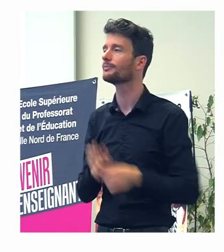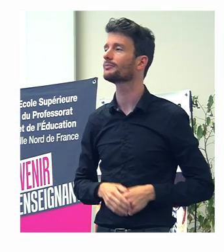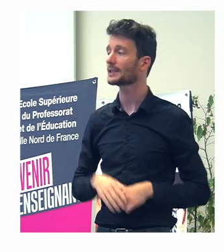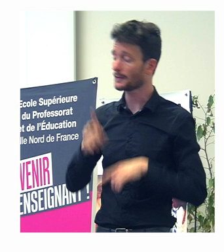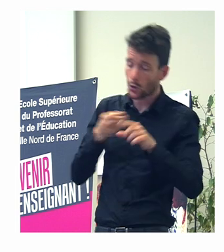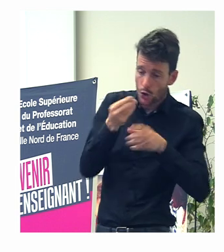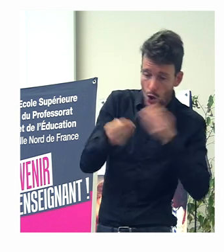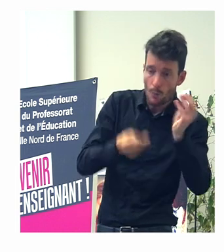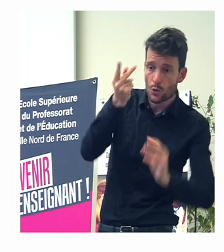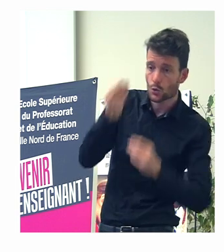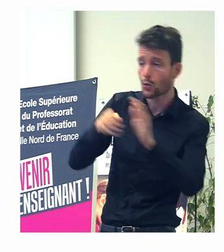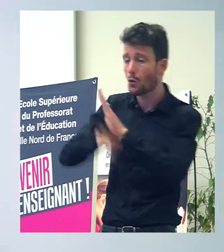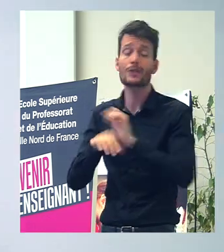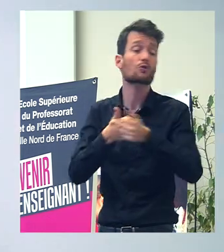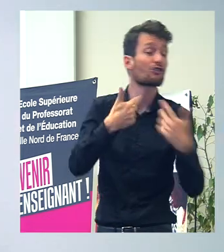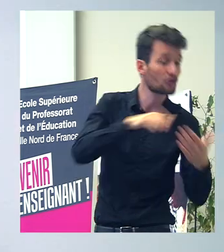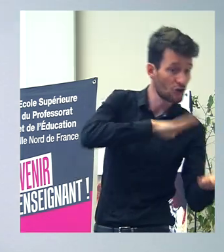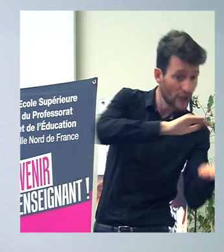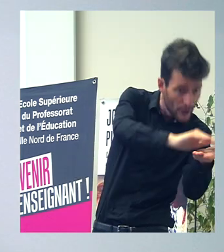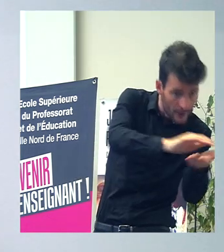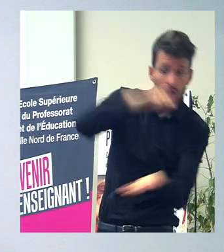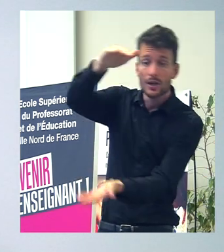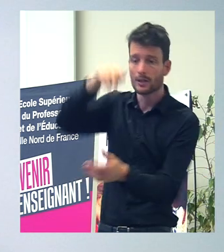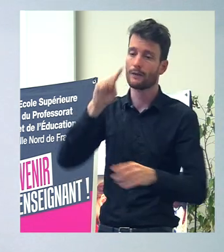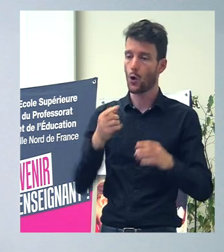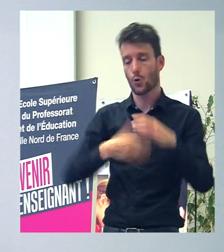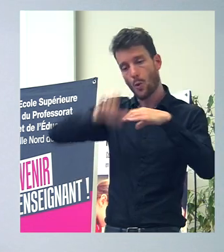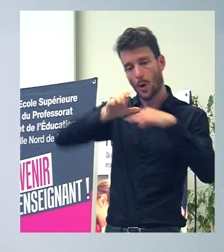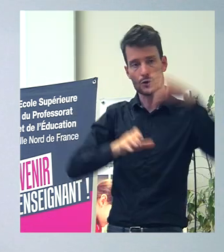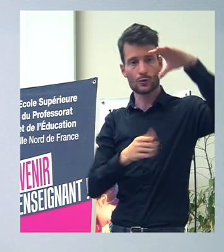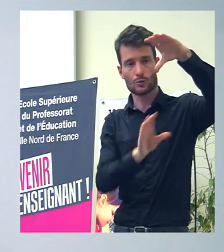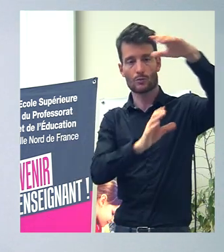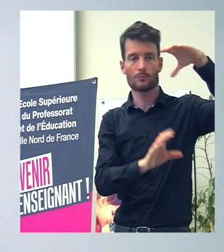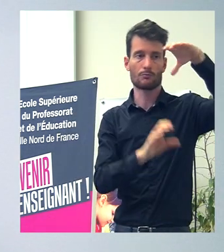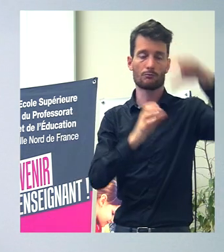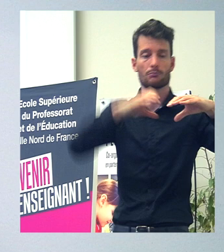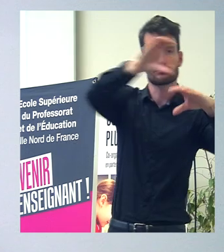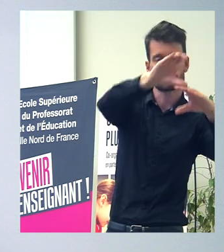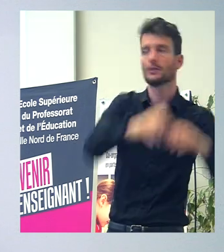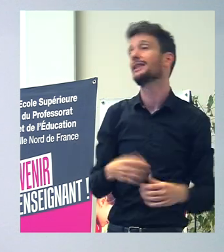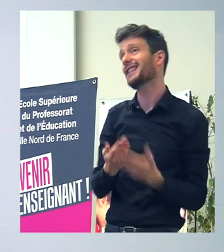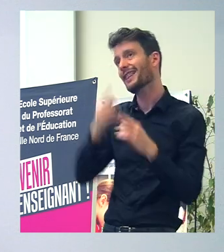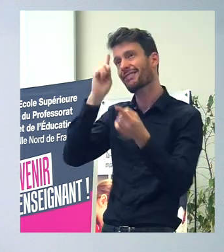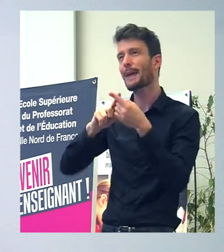selon ce que les personnes ont déjà. Donc là, il y a l'idée de la discrimination positive.